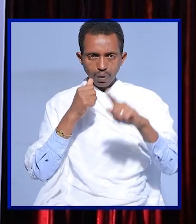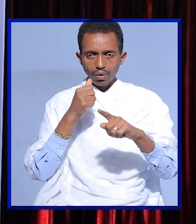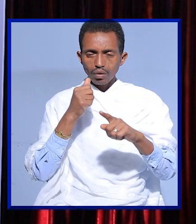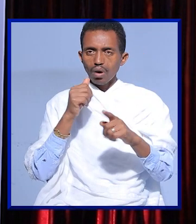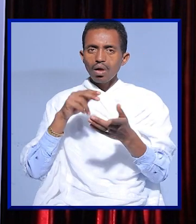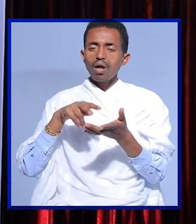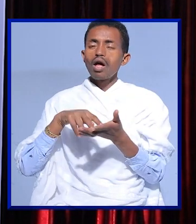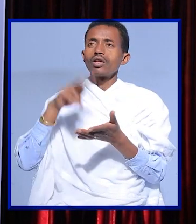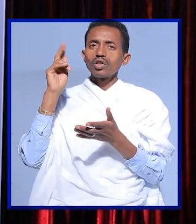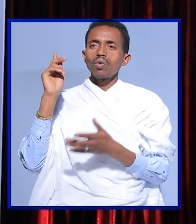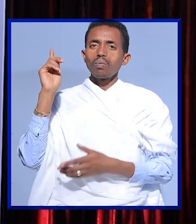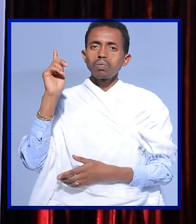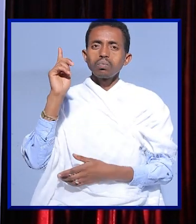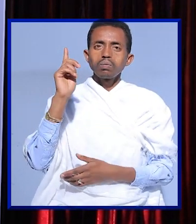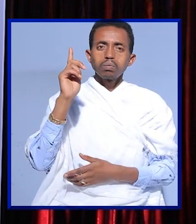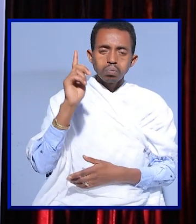ተነስተው የሄዱ